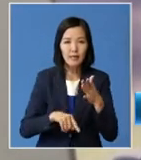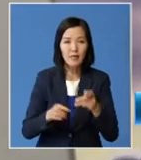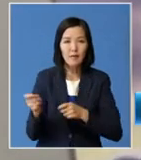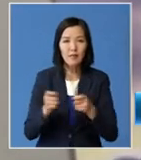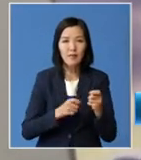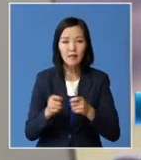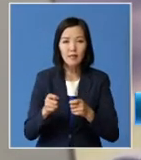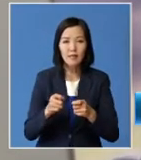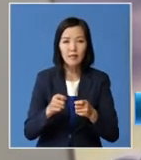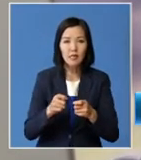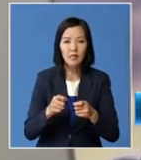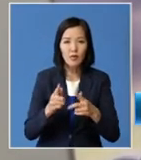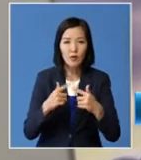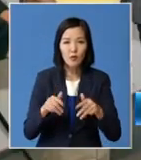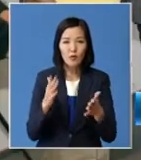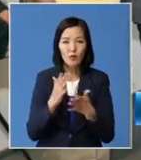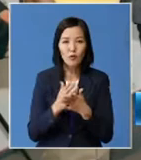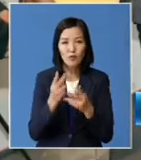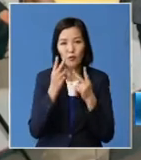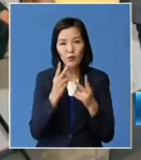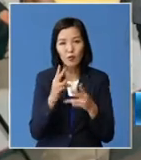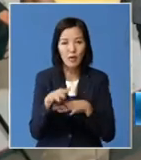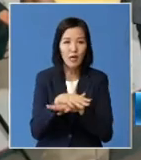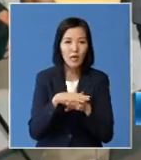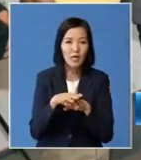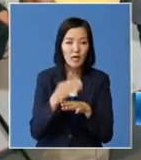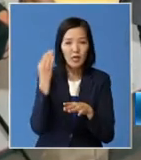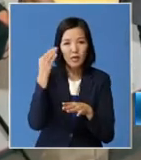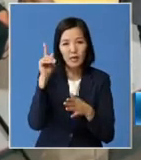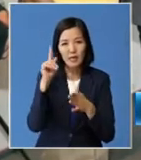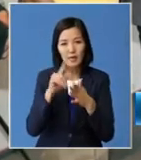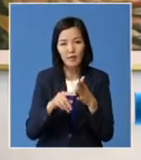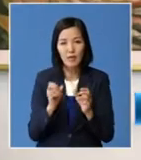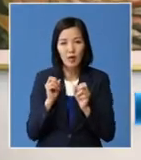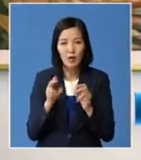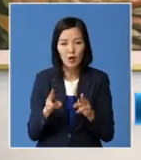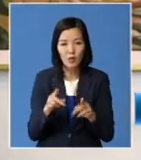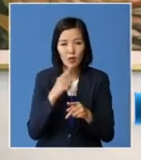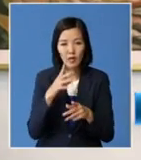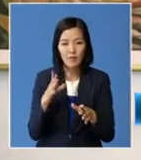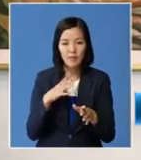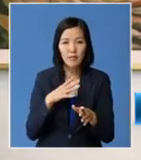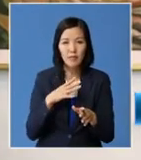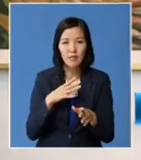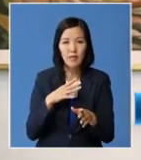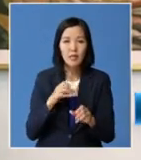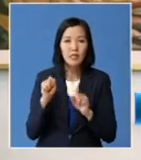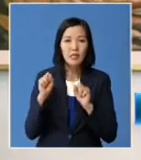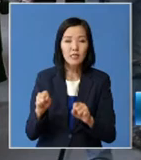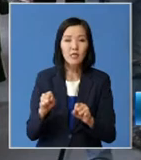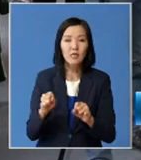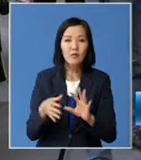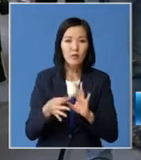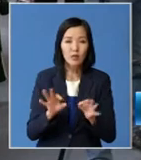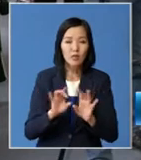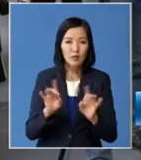галереясы ұйытқы болып отыр. Олар көрмені тамашалауға келген жұртшылыққа жат ағымдардан келетін қауіп туралы айтып берді және де олардан сақтану жолдарын жан-жақты